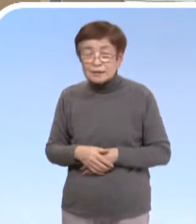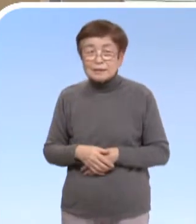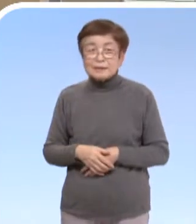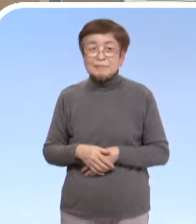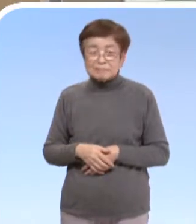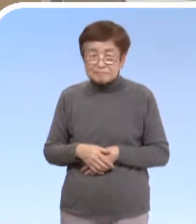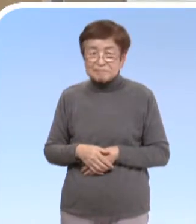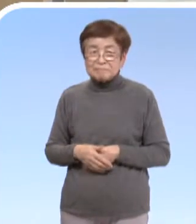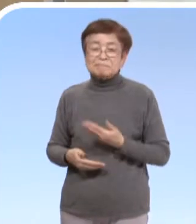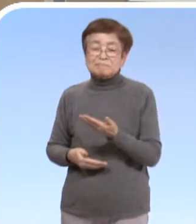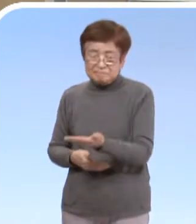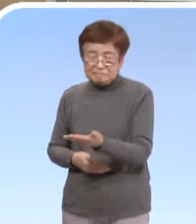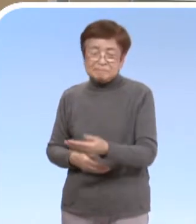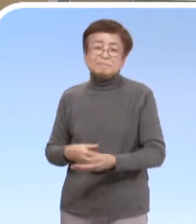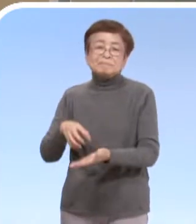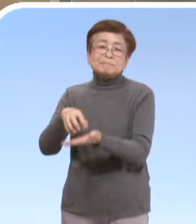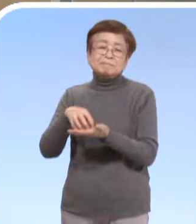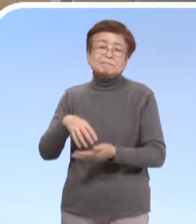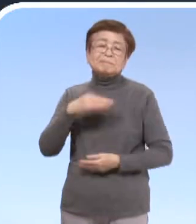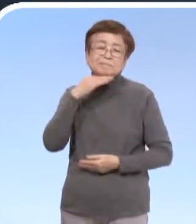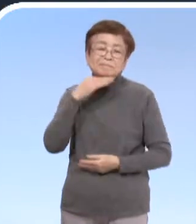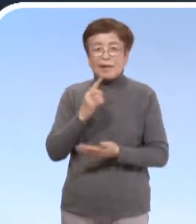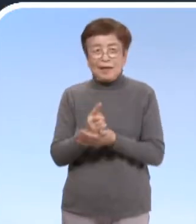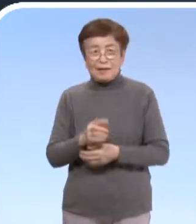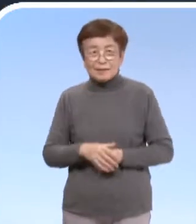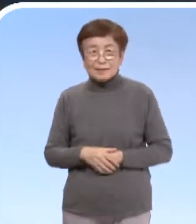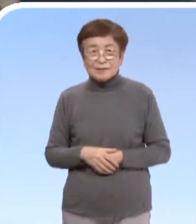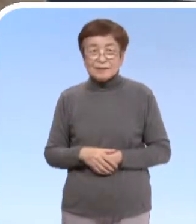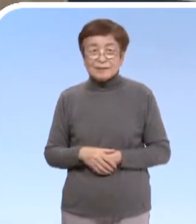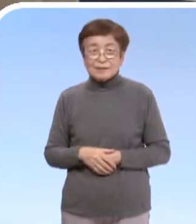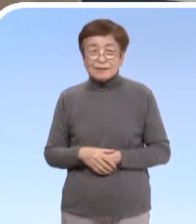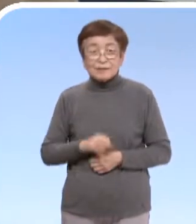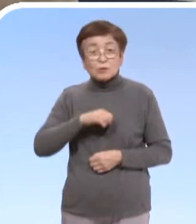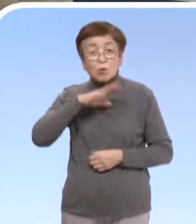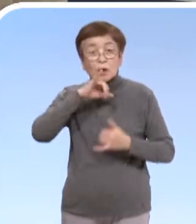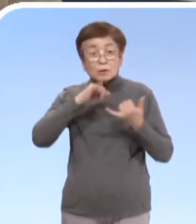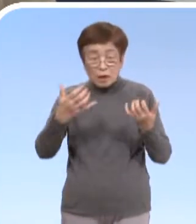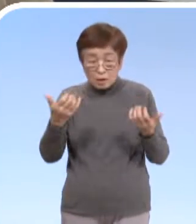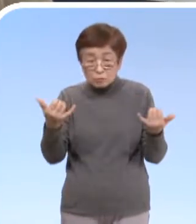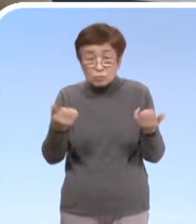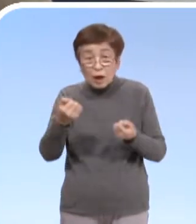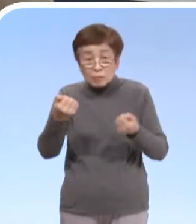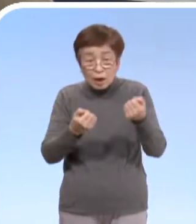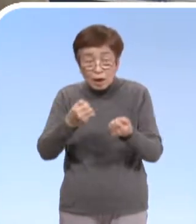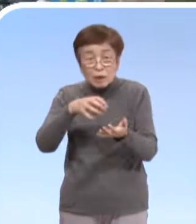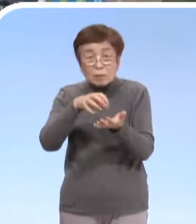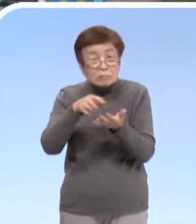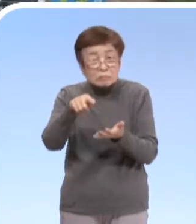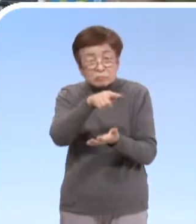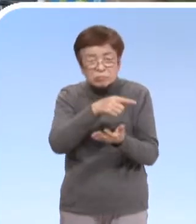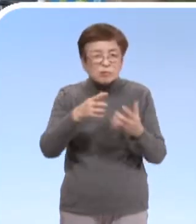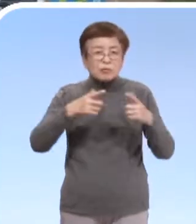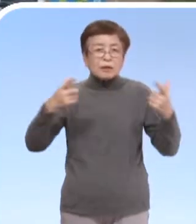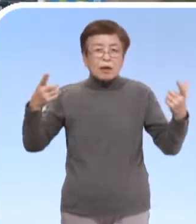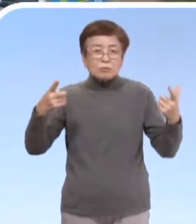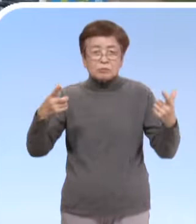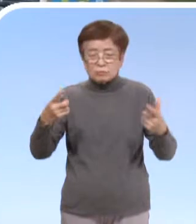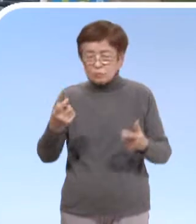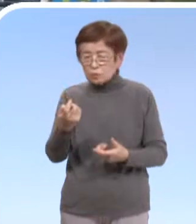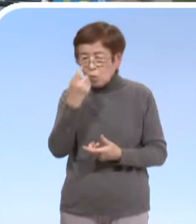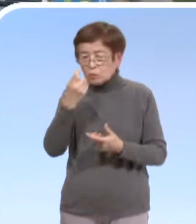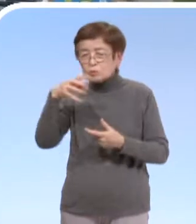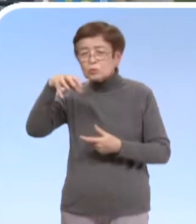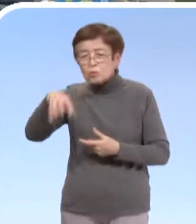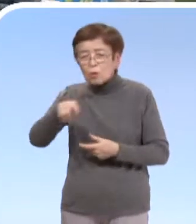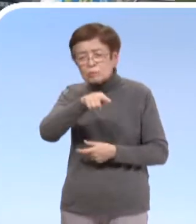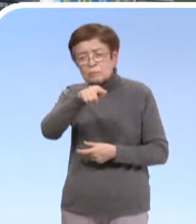ません、免許証出来上がるのを待つだけ、 年々高齢ドライバーが増加しているため教習所では